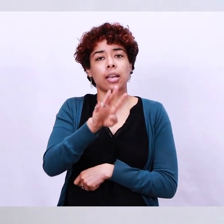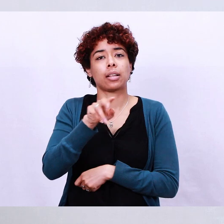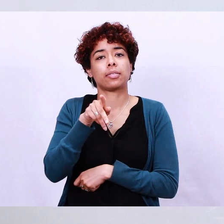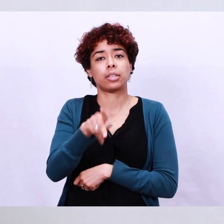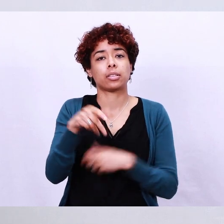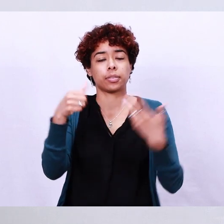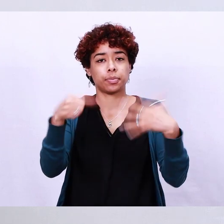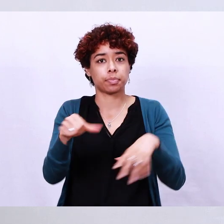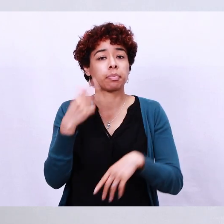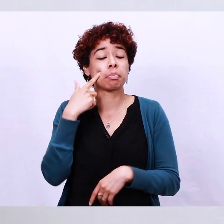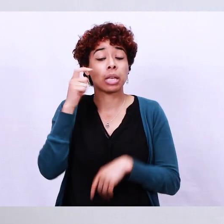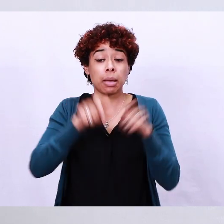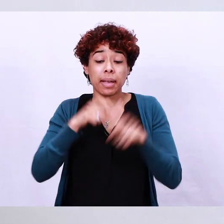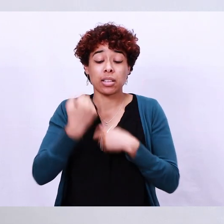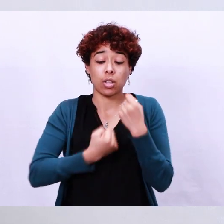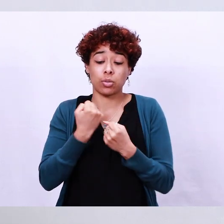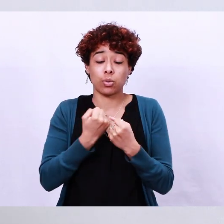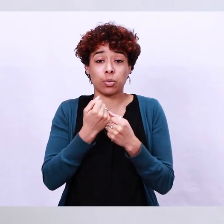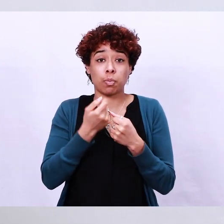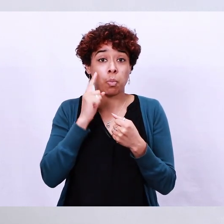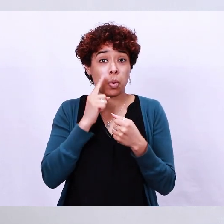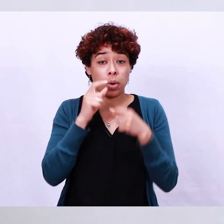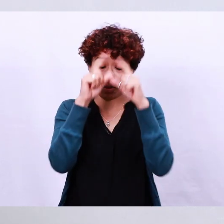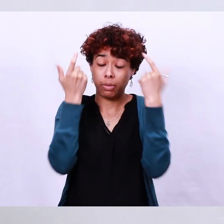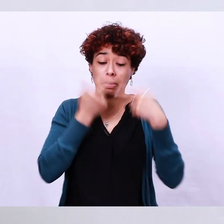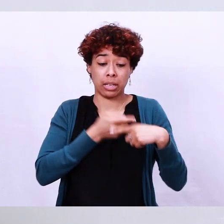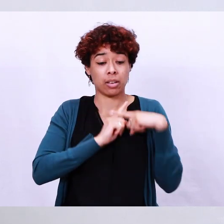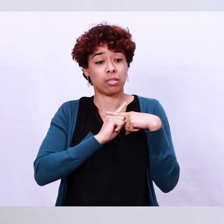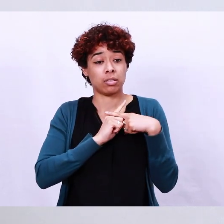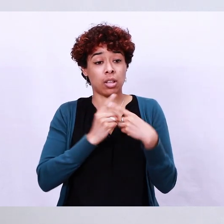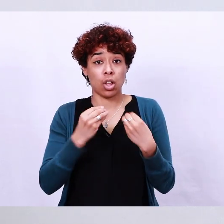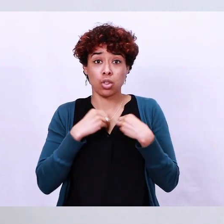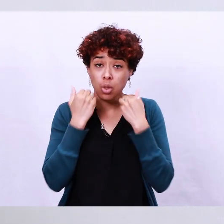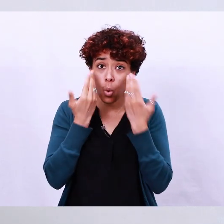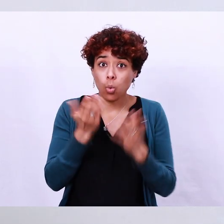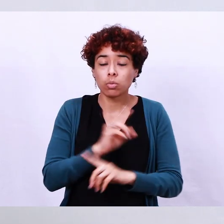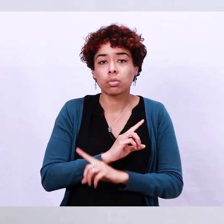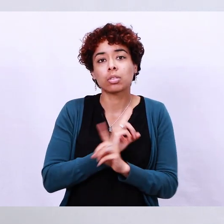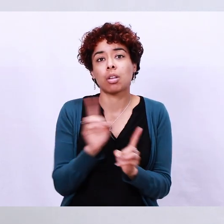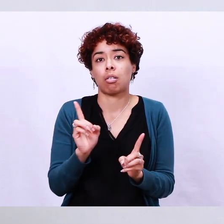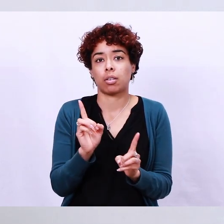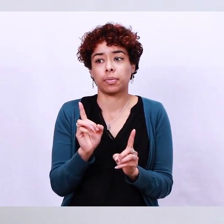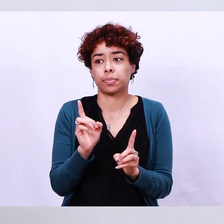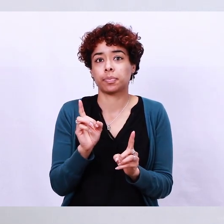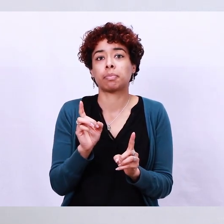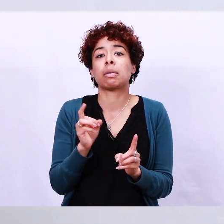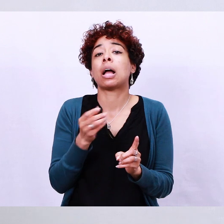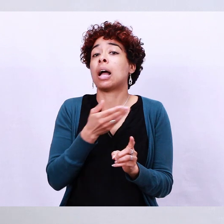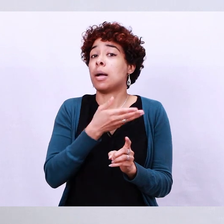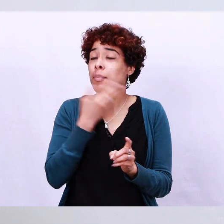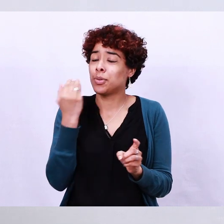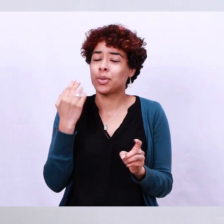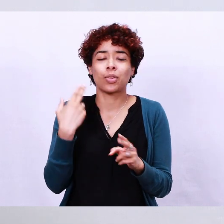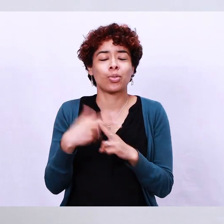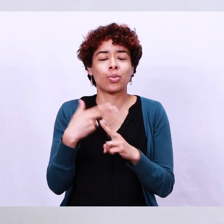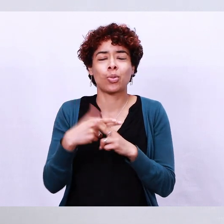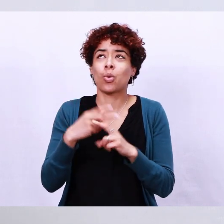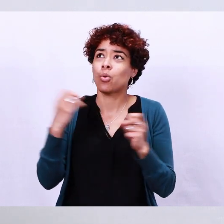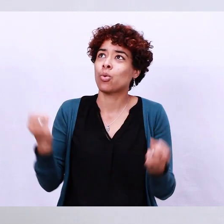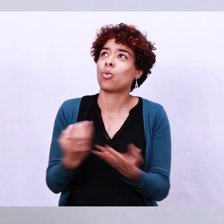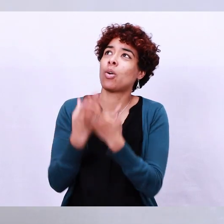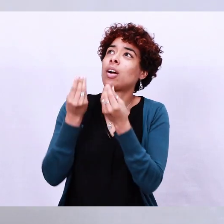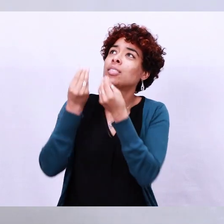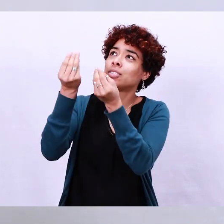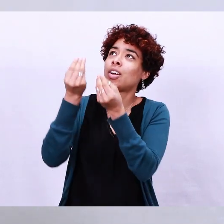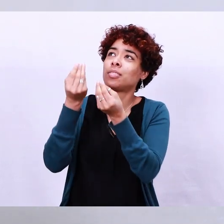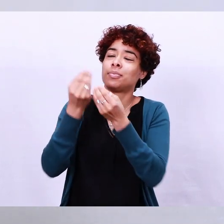Mais si quelqu'un souffre comme chrétien, qu'il n'en ait point honte, et que plutôt il glorifie Dieu à cause de ce